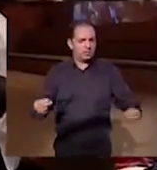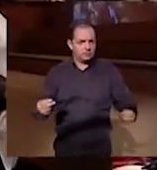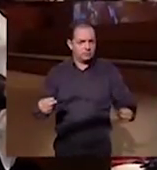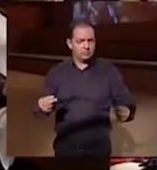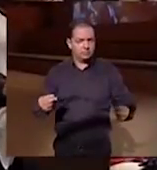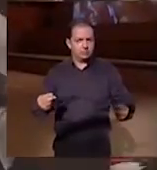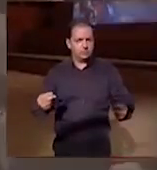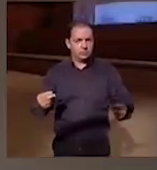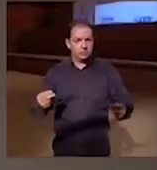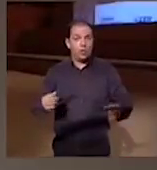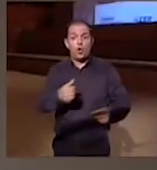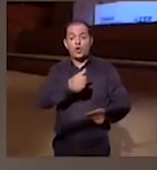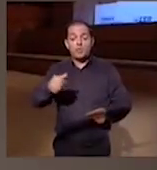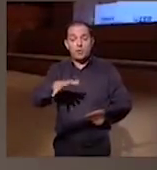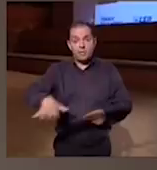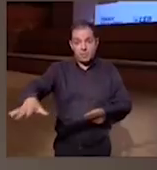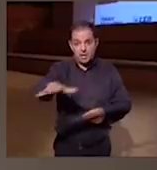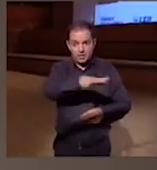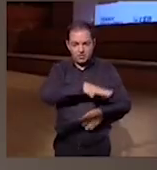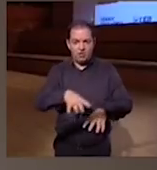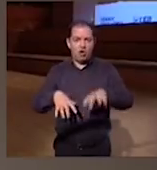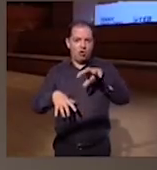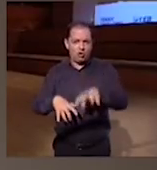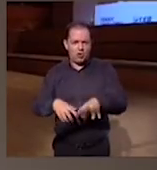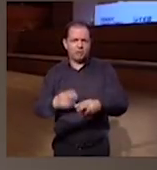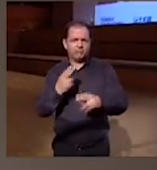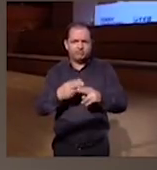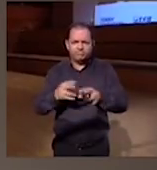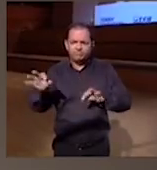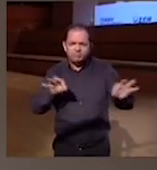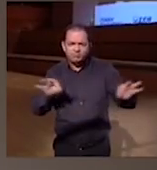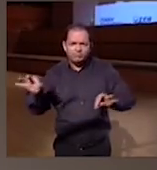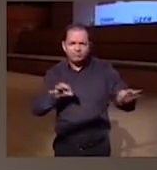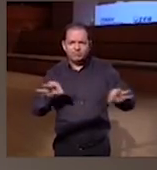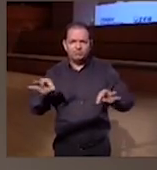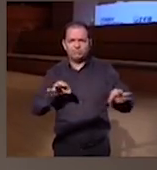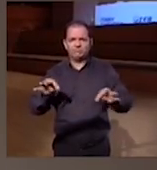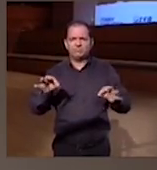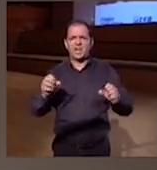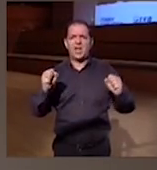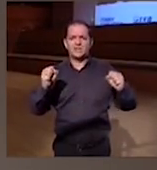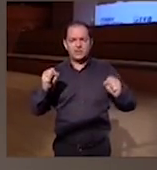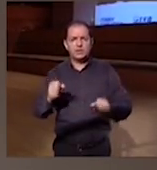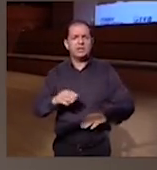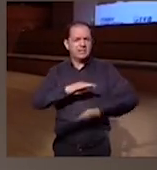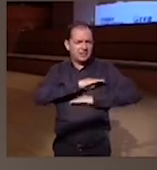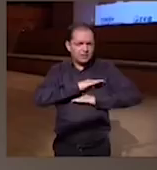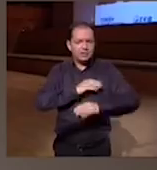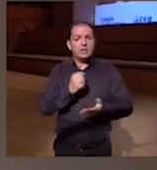στην γεωπολιτική σκακέρα όπου αναφέρθηκα, αλλά και στον τομέα της οικονομίας και στον τομέα της